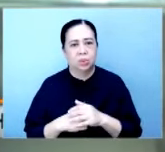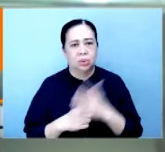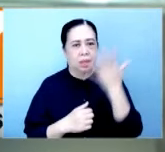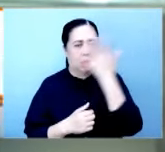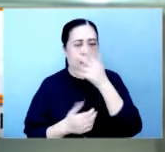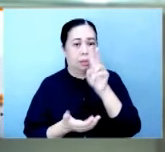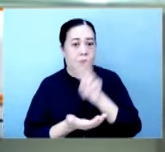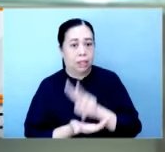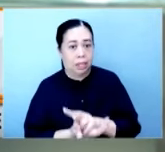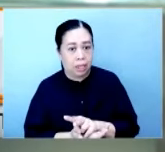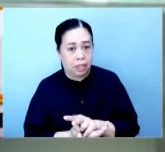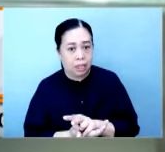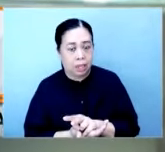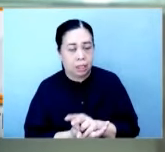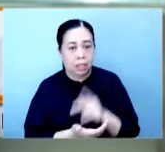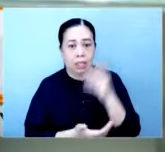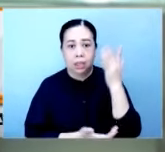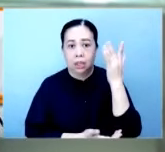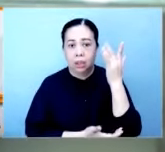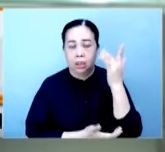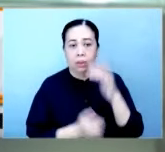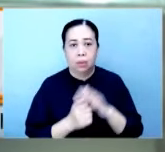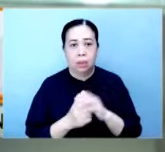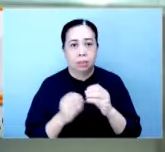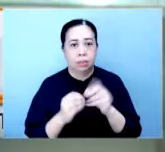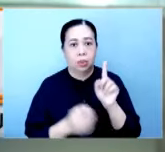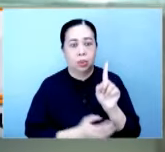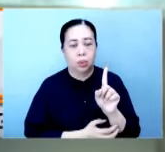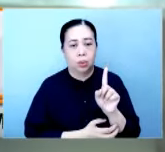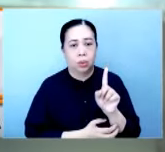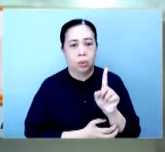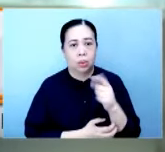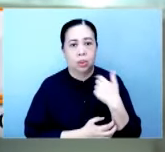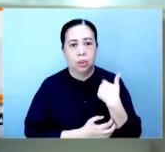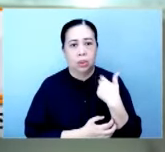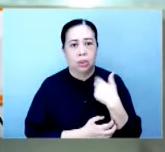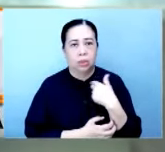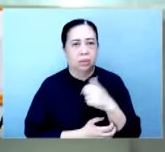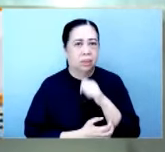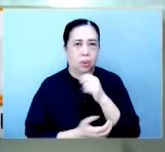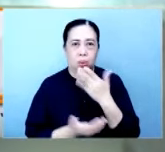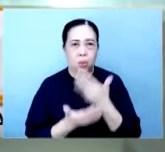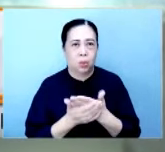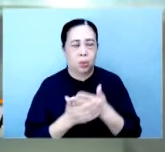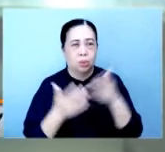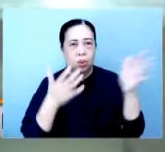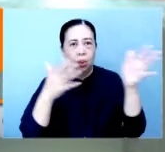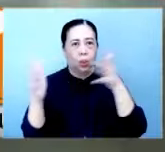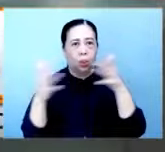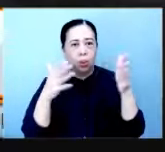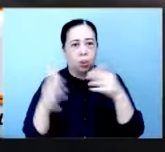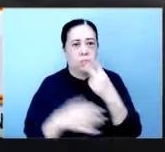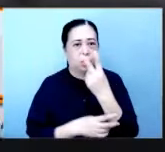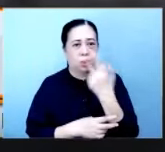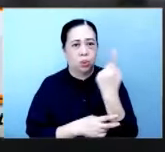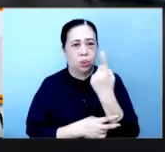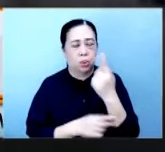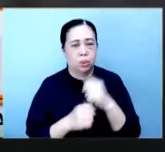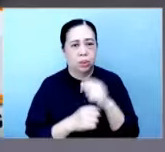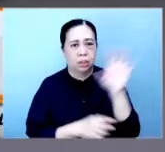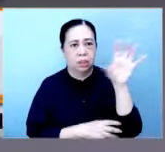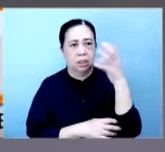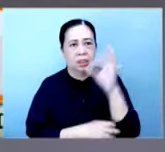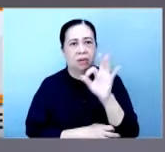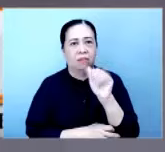Nahimatay for the reason na number one, medyo poor ventilation kasi dalawa lang yung fans lang